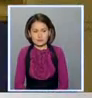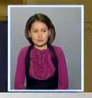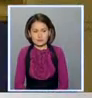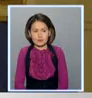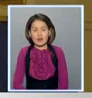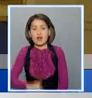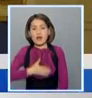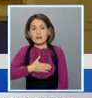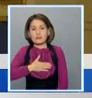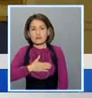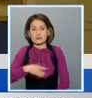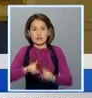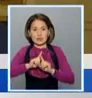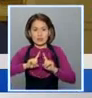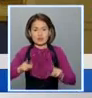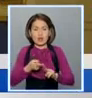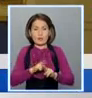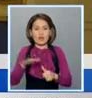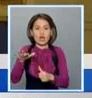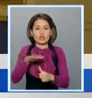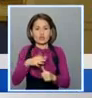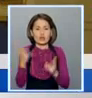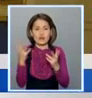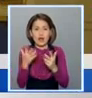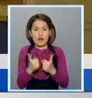Біздің ерекшелігі бұл жерде автоматтандырылған.